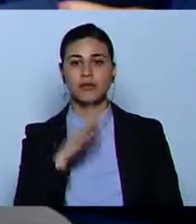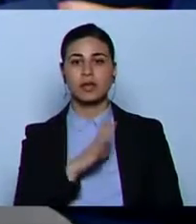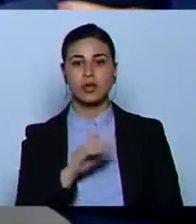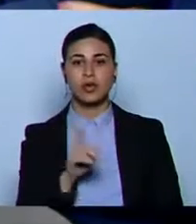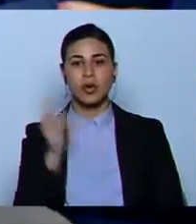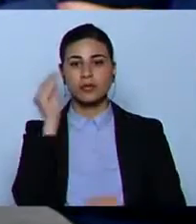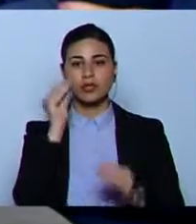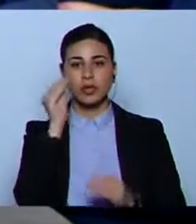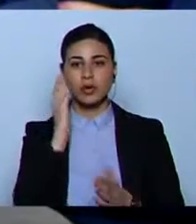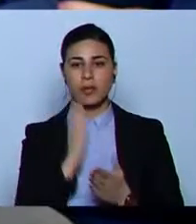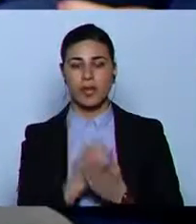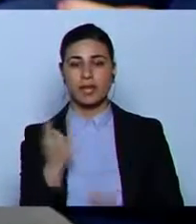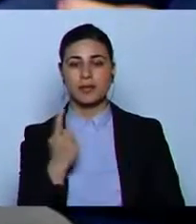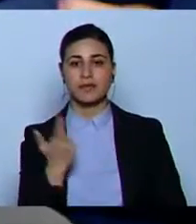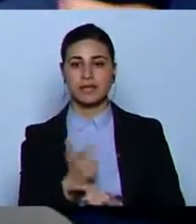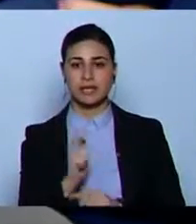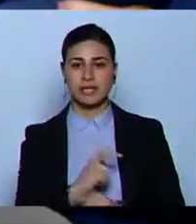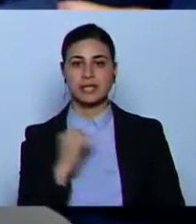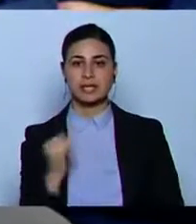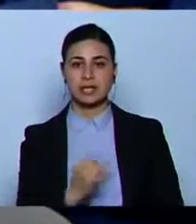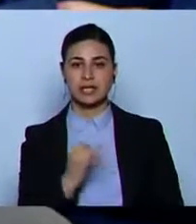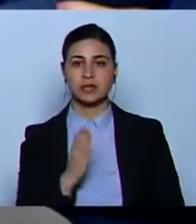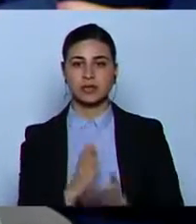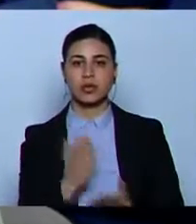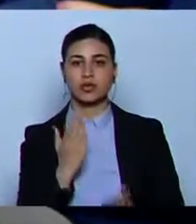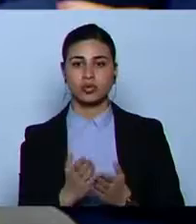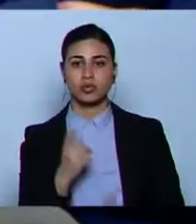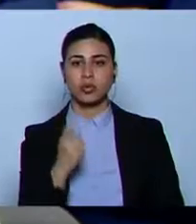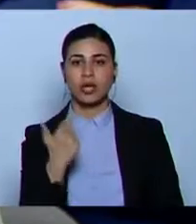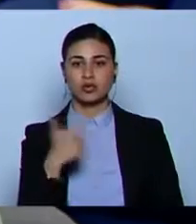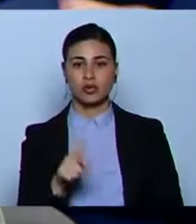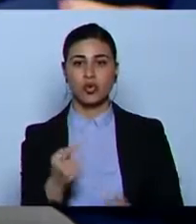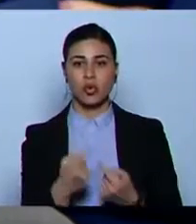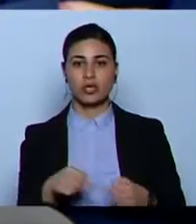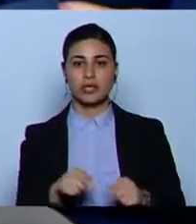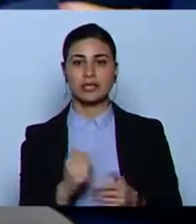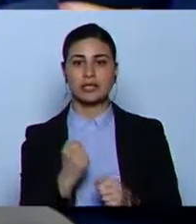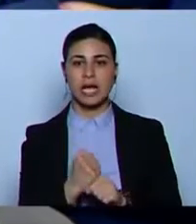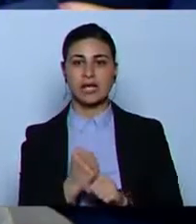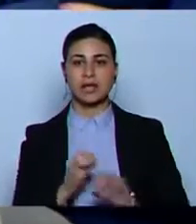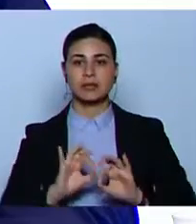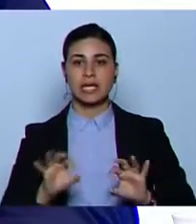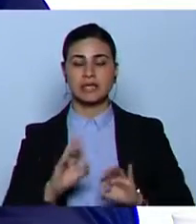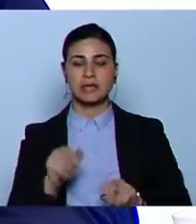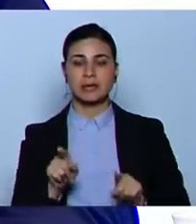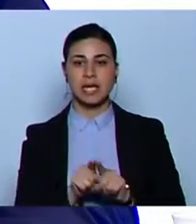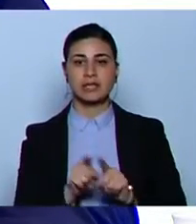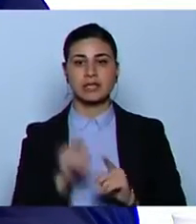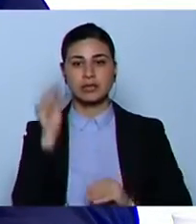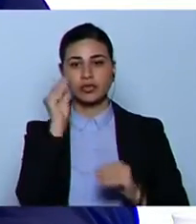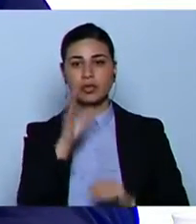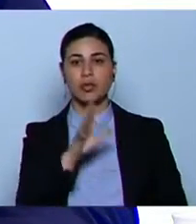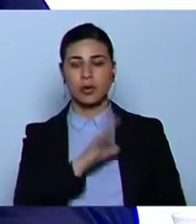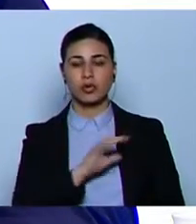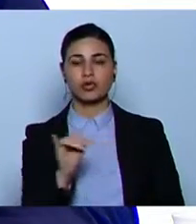მიდის მსჯელობა. პირველი, ძალიან საინტერესოა, თუ ასოციო ორგანიზაცია აკეთებს განცხადებას და ესეთი მსჯელობა